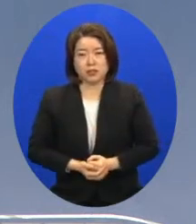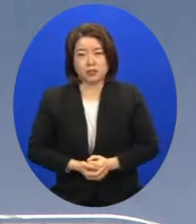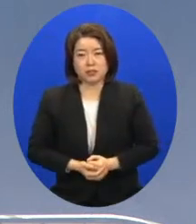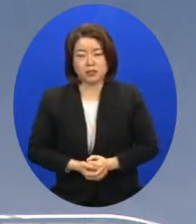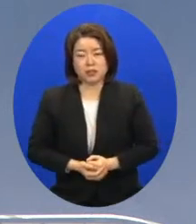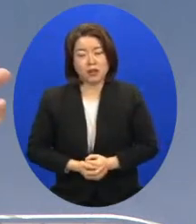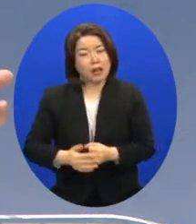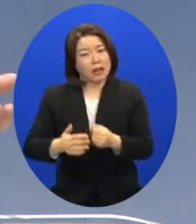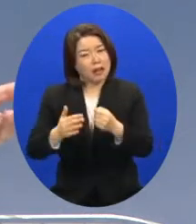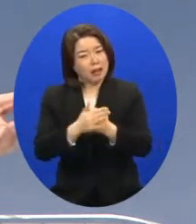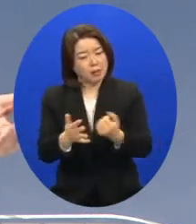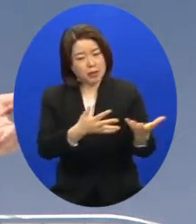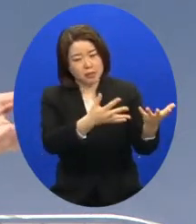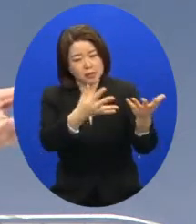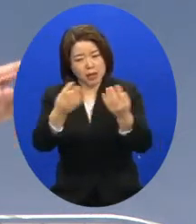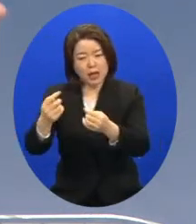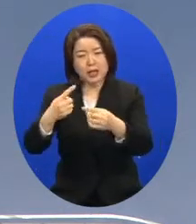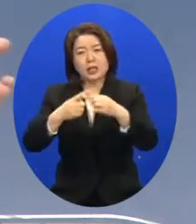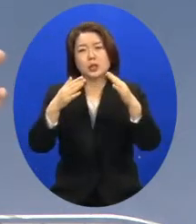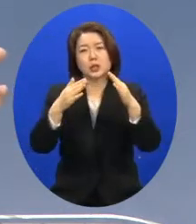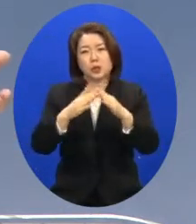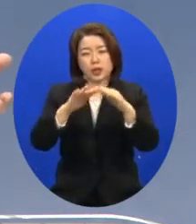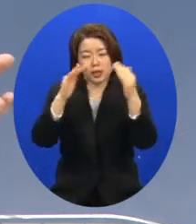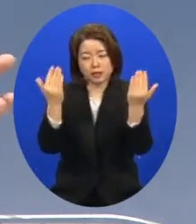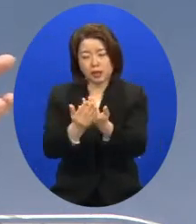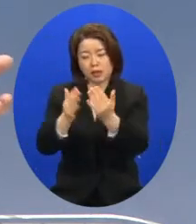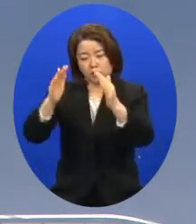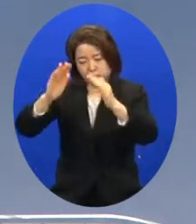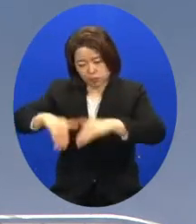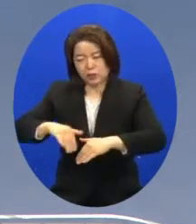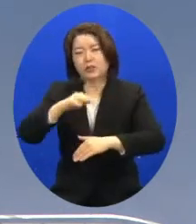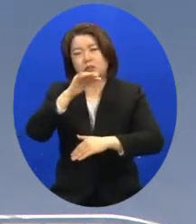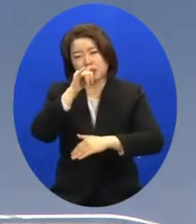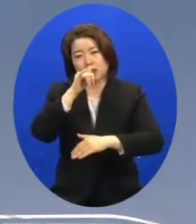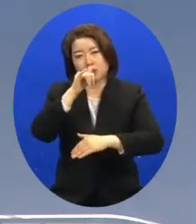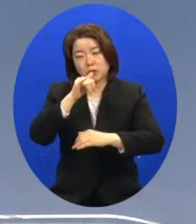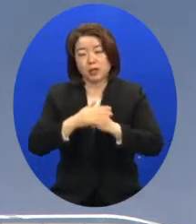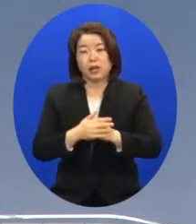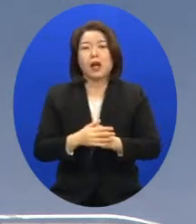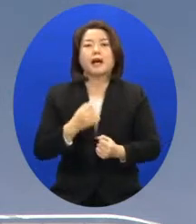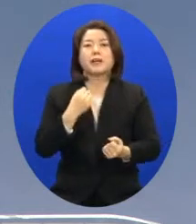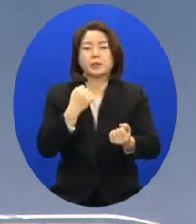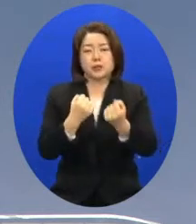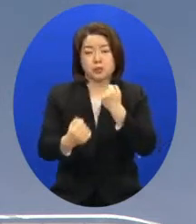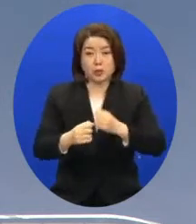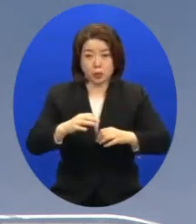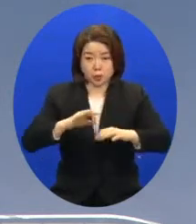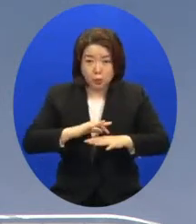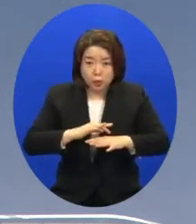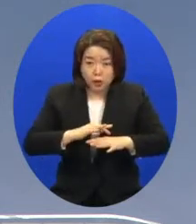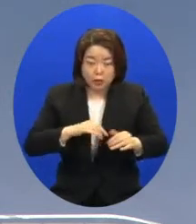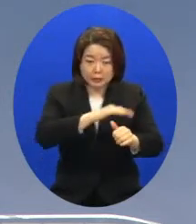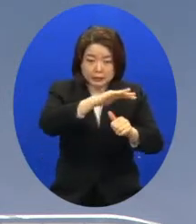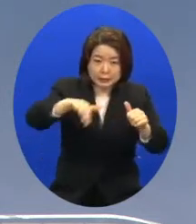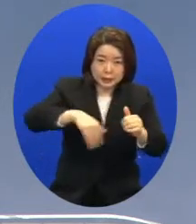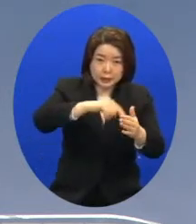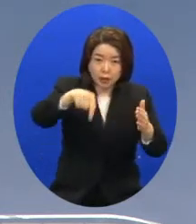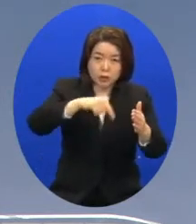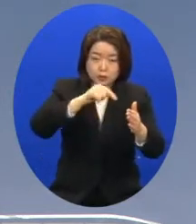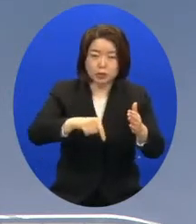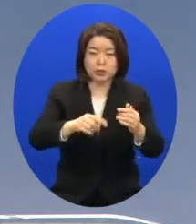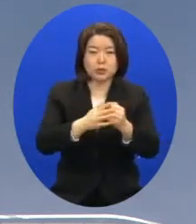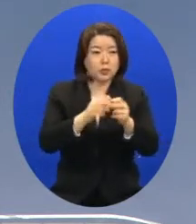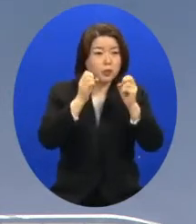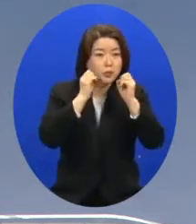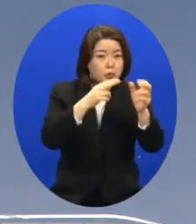그래서 많은 교회가 결국은 다 무너졌습니다 그런데 참 놀랍죠 그런 상황에서 선교사도